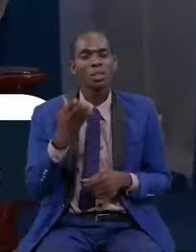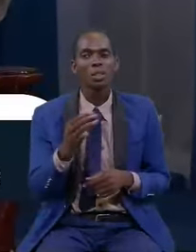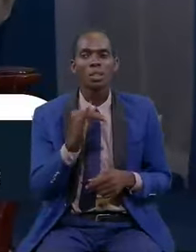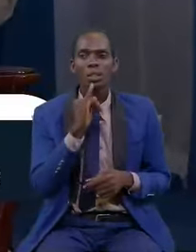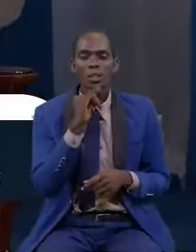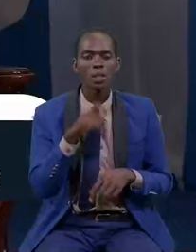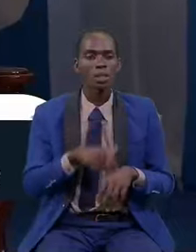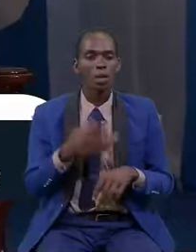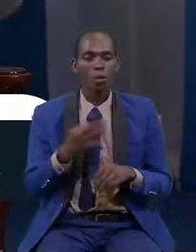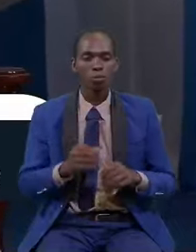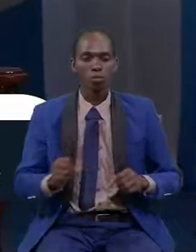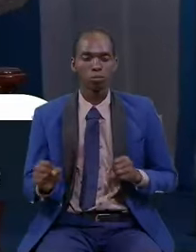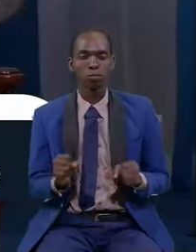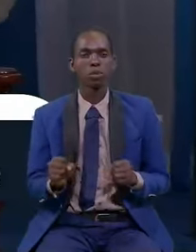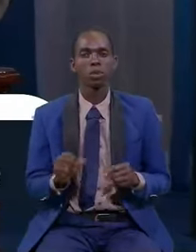temps d'ébranlement.